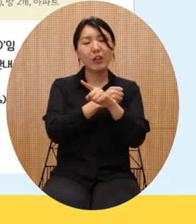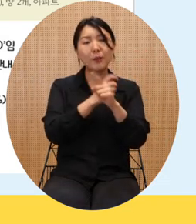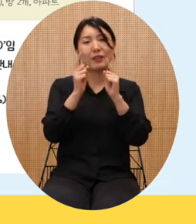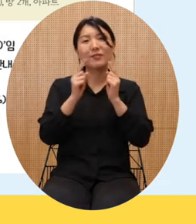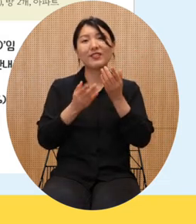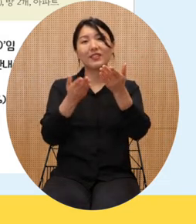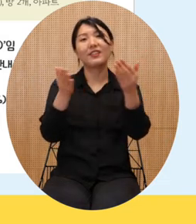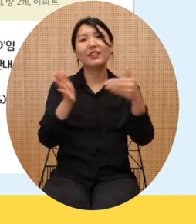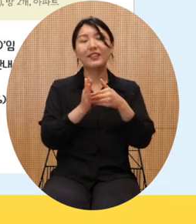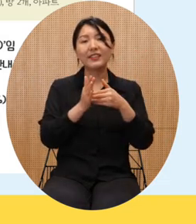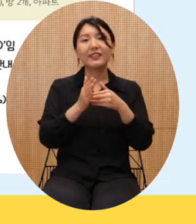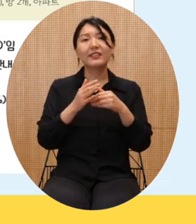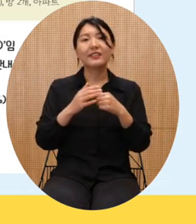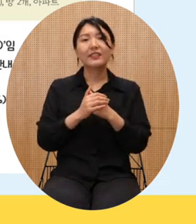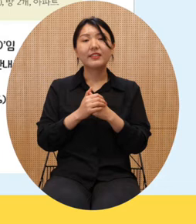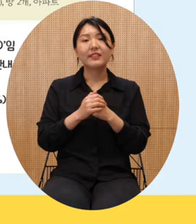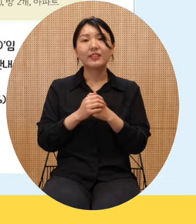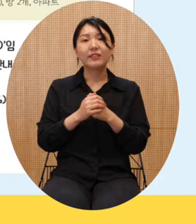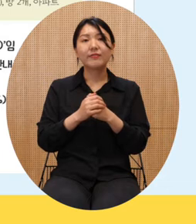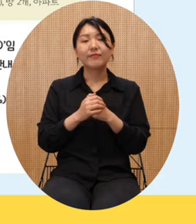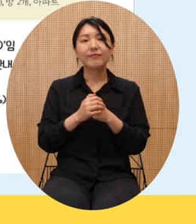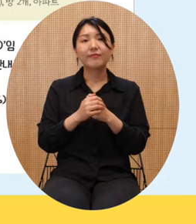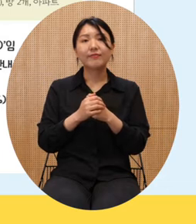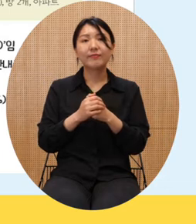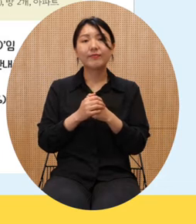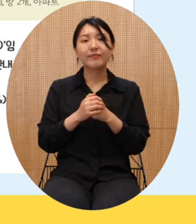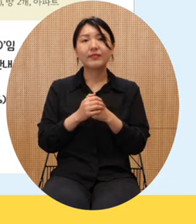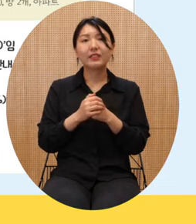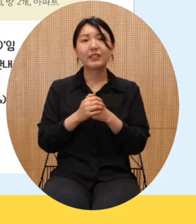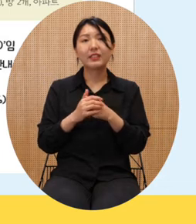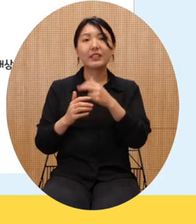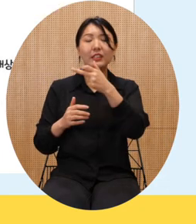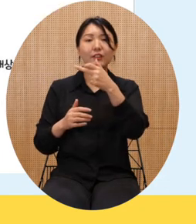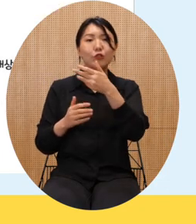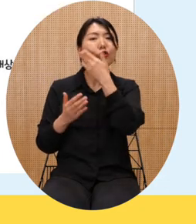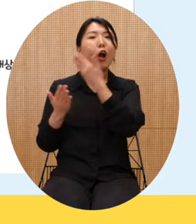주거비 이사하지 못하는 이유에 대해서 얘기를 했고요.